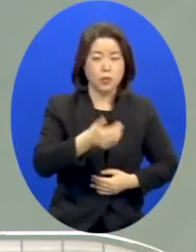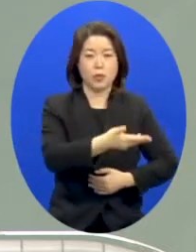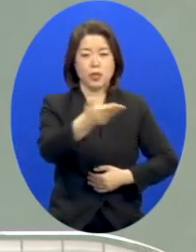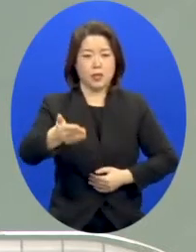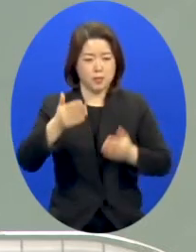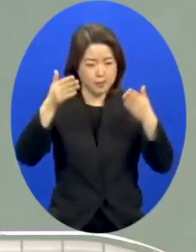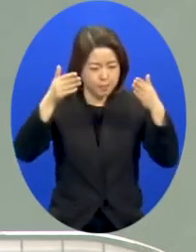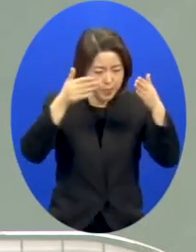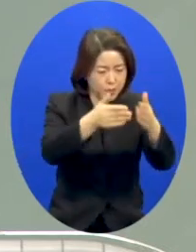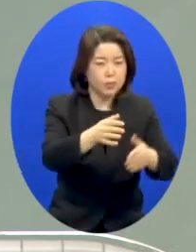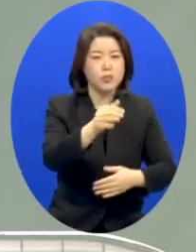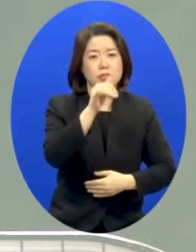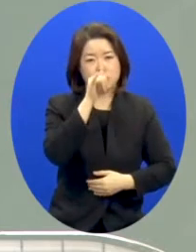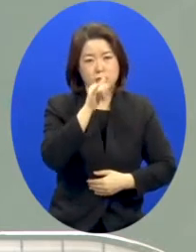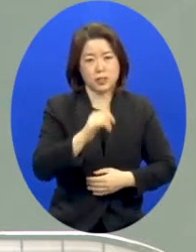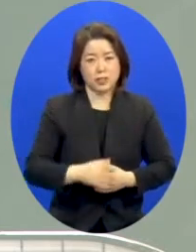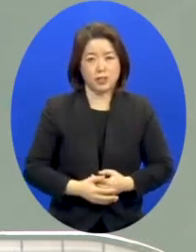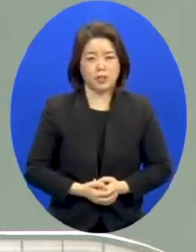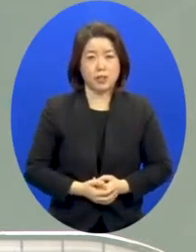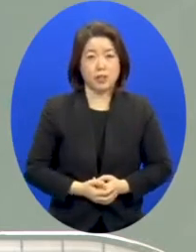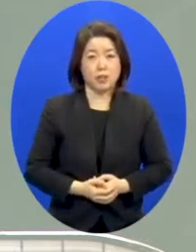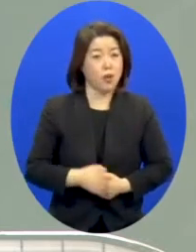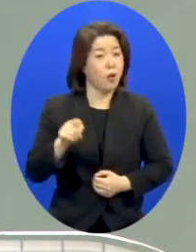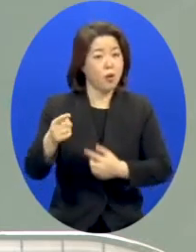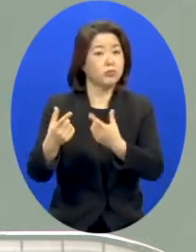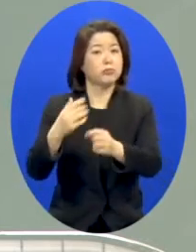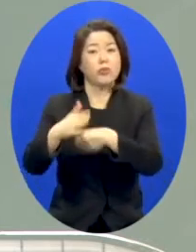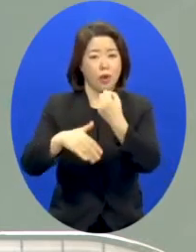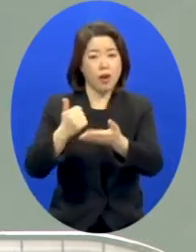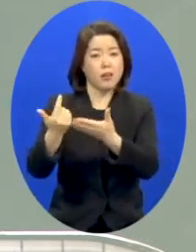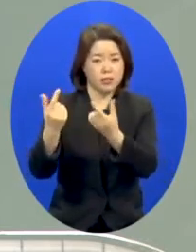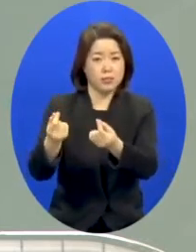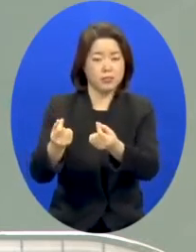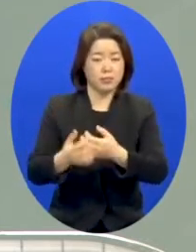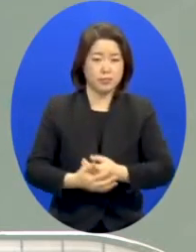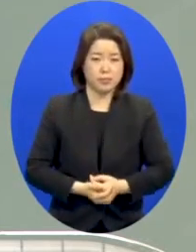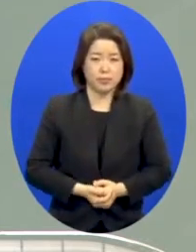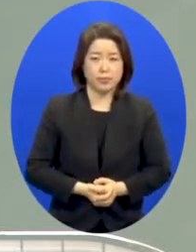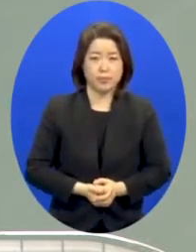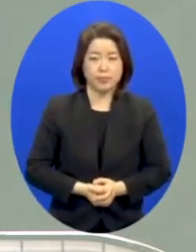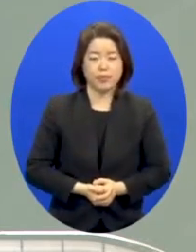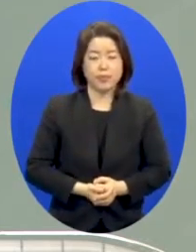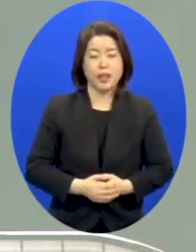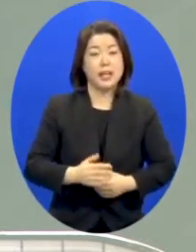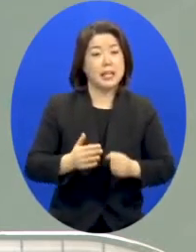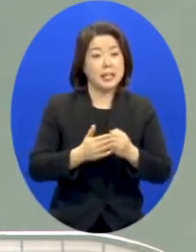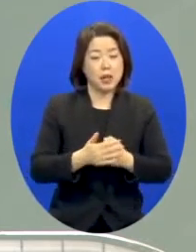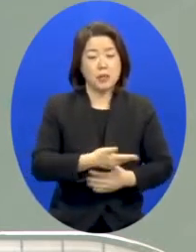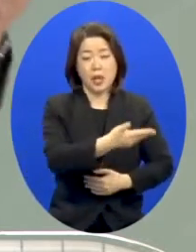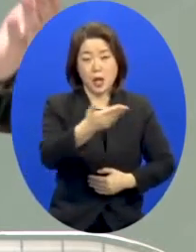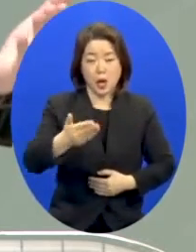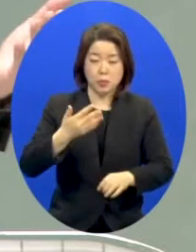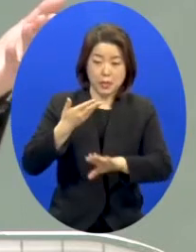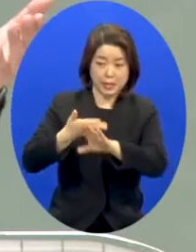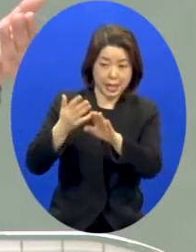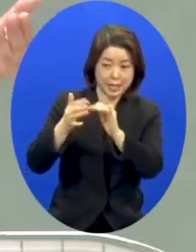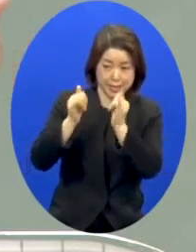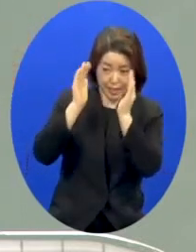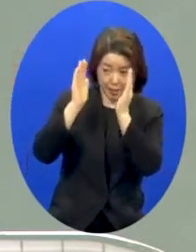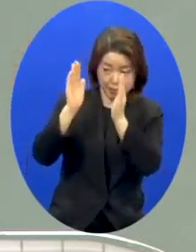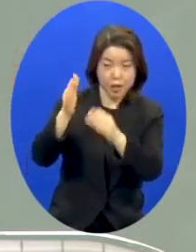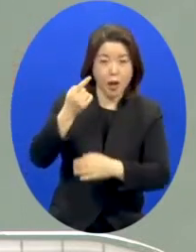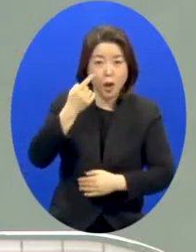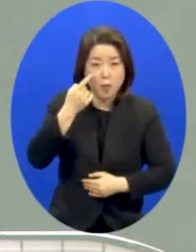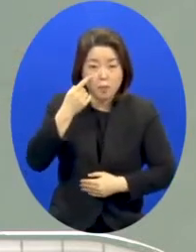주 모카신 이까 그런 하나님이시라는 겁니다 여러분 우리가 다른 사람을 대하여 볼 때도